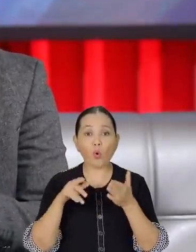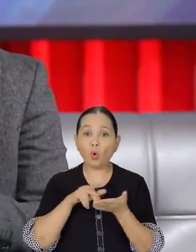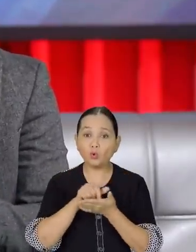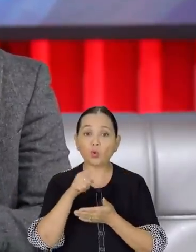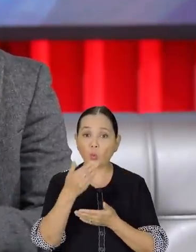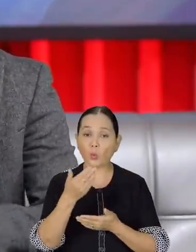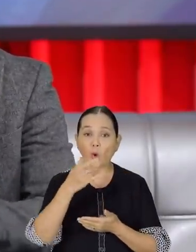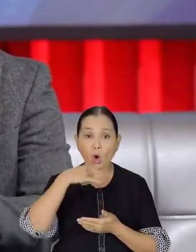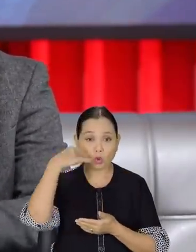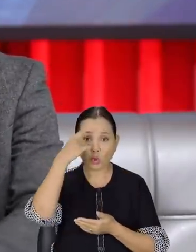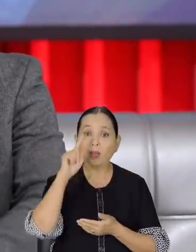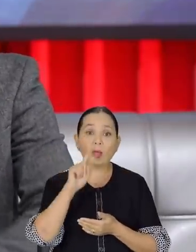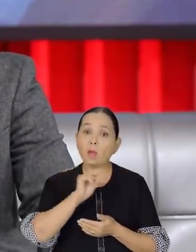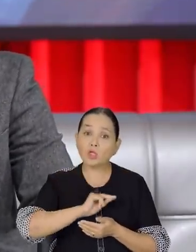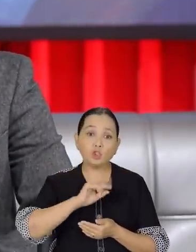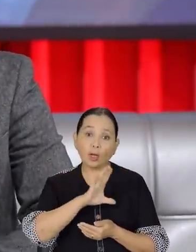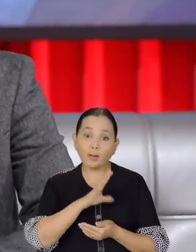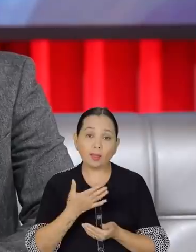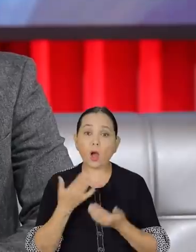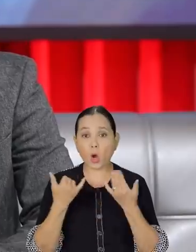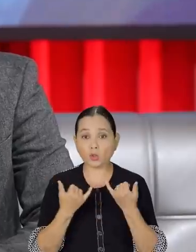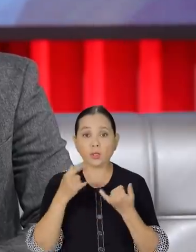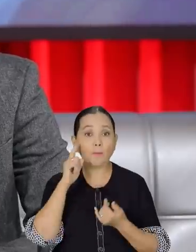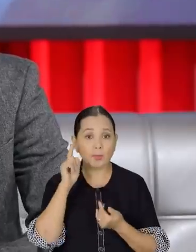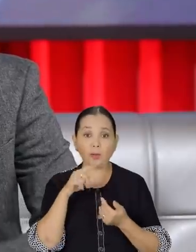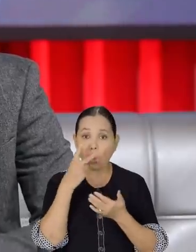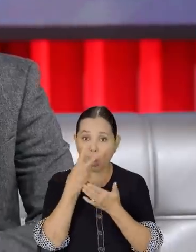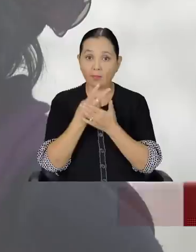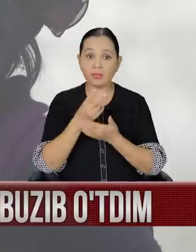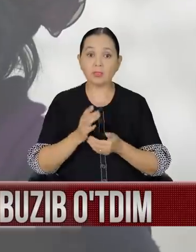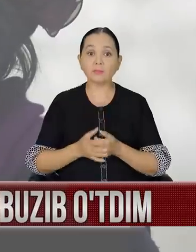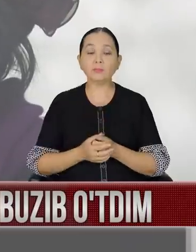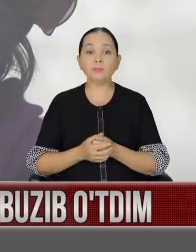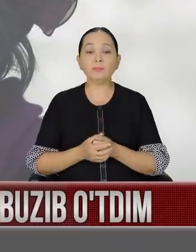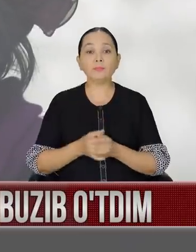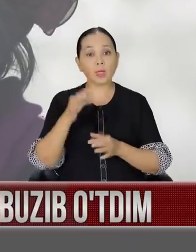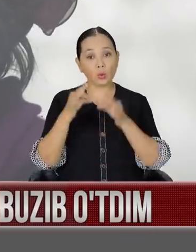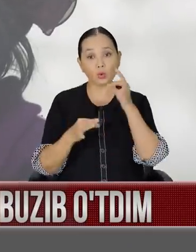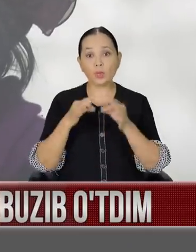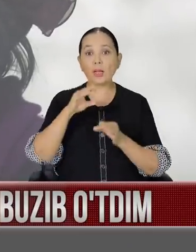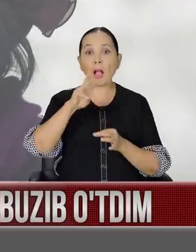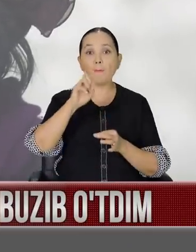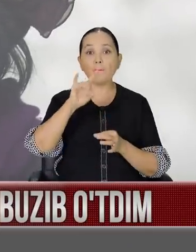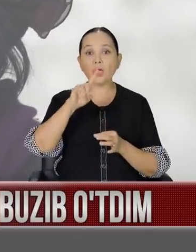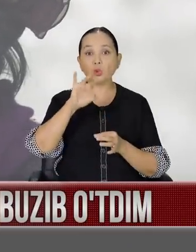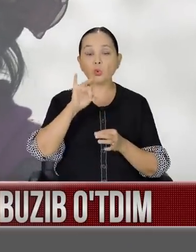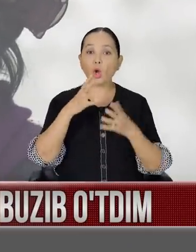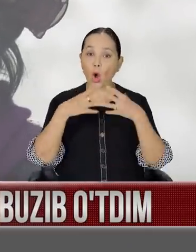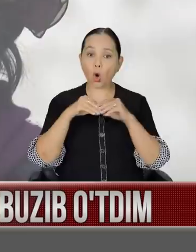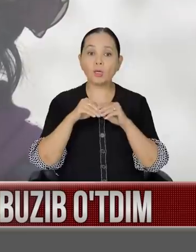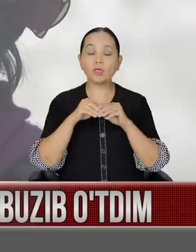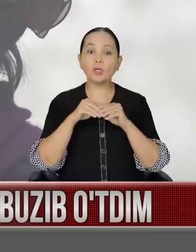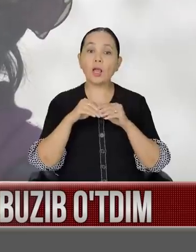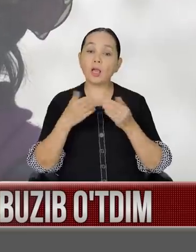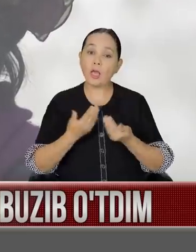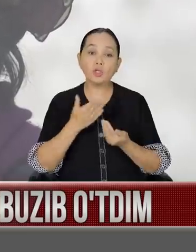U Qozog'istonda nima ish qilgan? Hozir bilib olamiz. Sudlanuvchi Manzuropa ham hamma qator oilasining